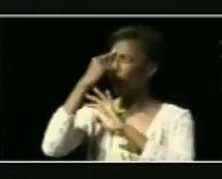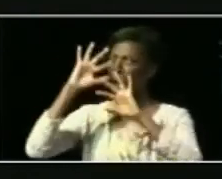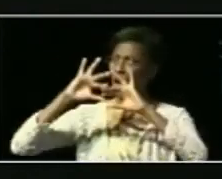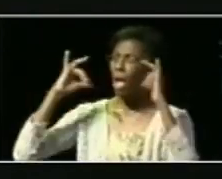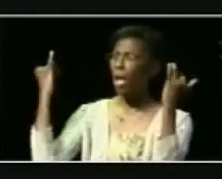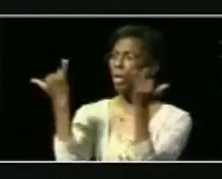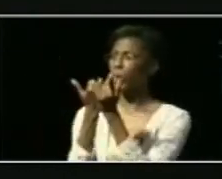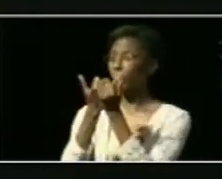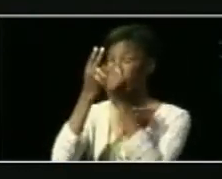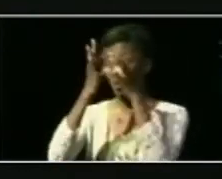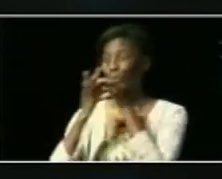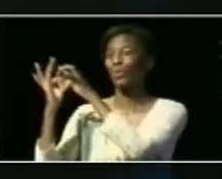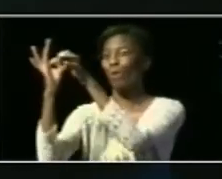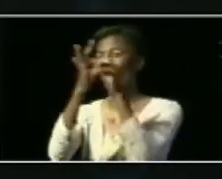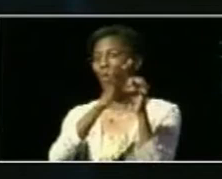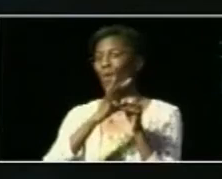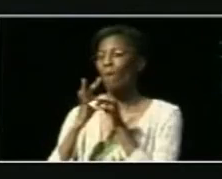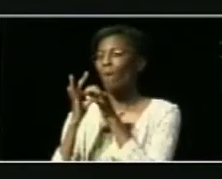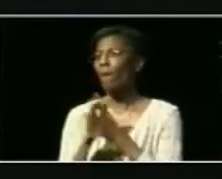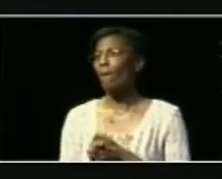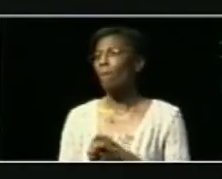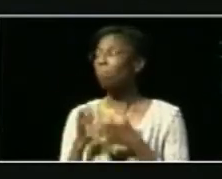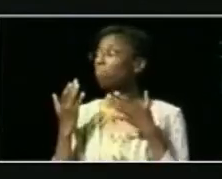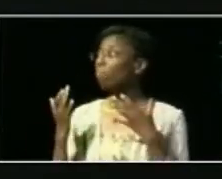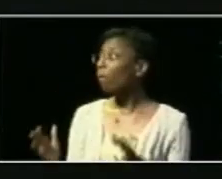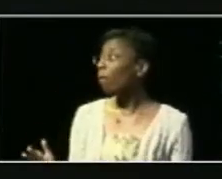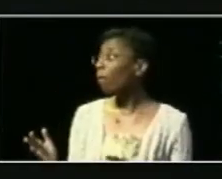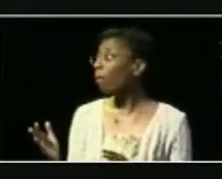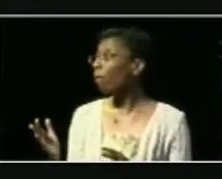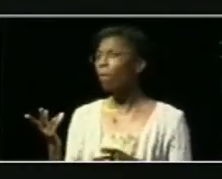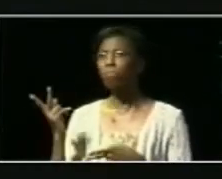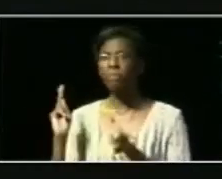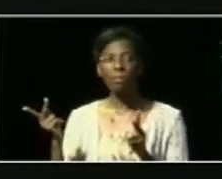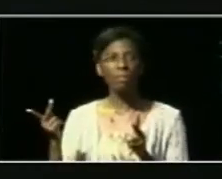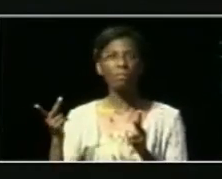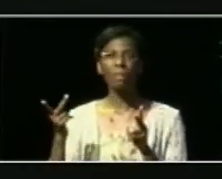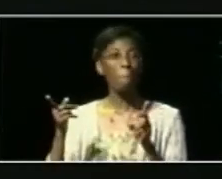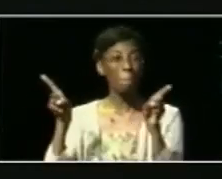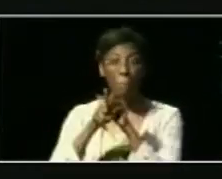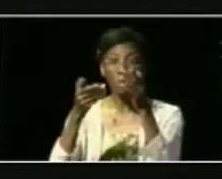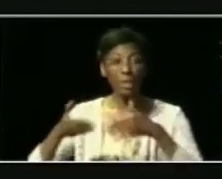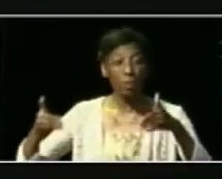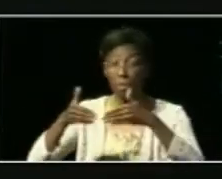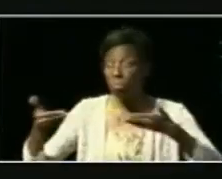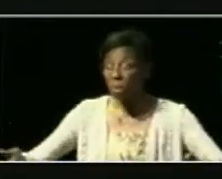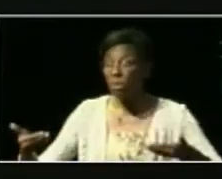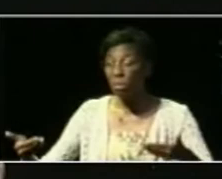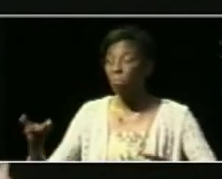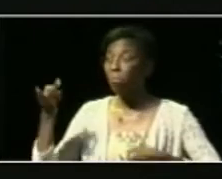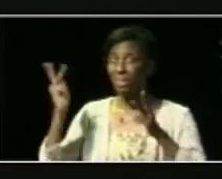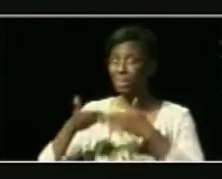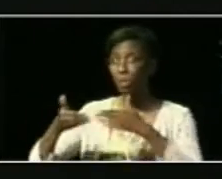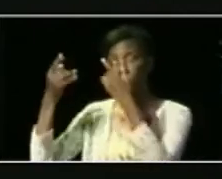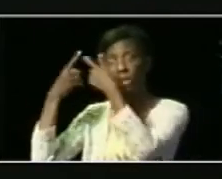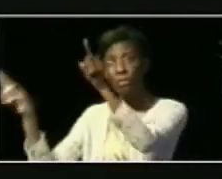d'union. But we may never meet again like this. Mais peut-être nous n'allons pas nous retrouver dans ce contexte précis où nous sommes en cet instant. But I want to promise